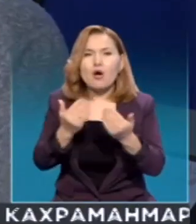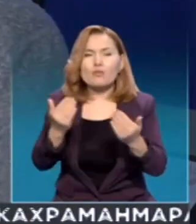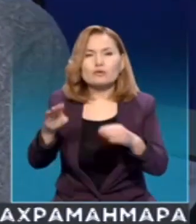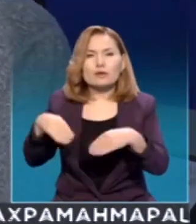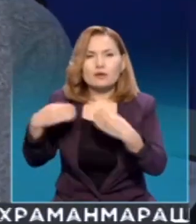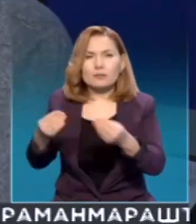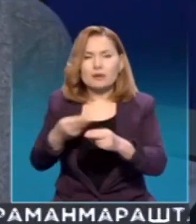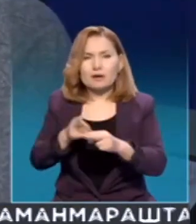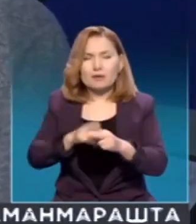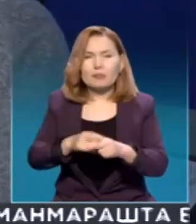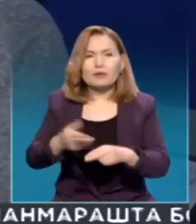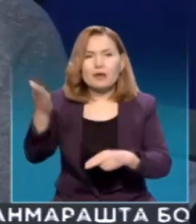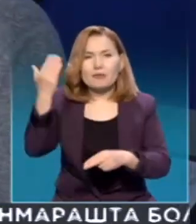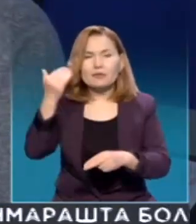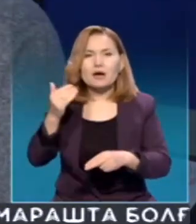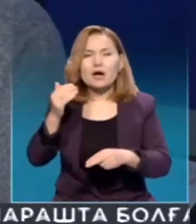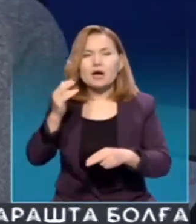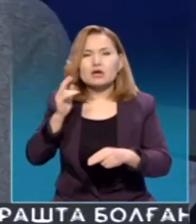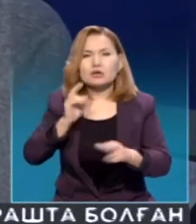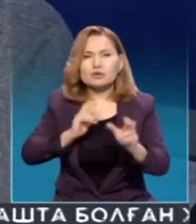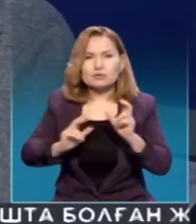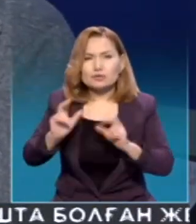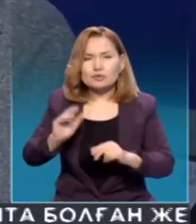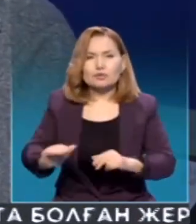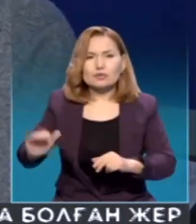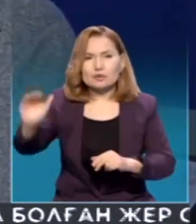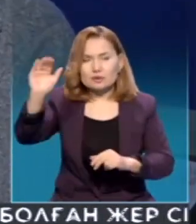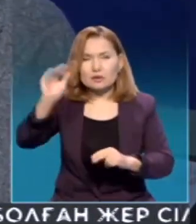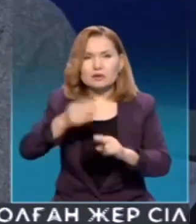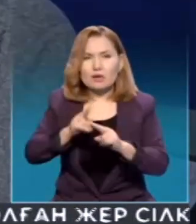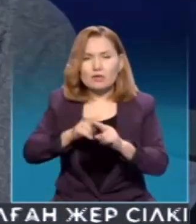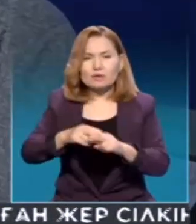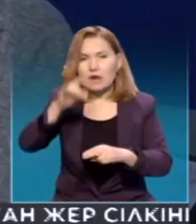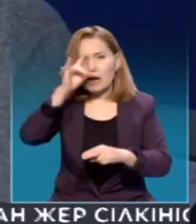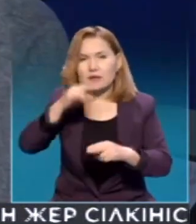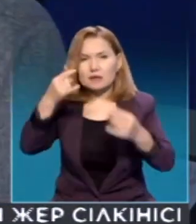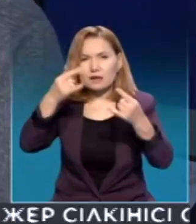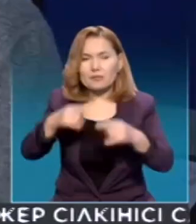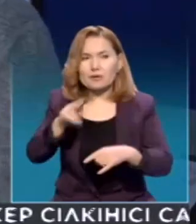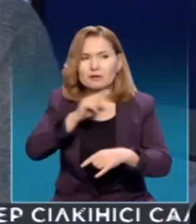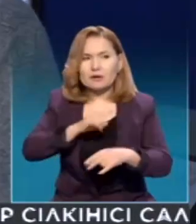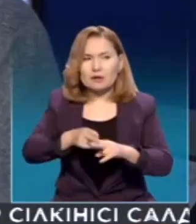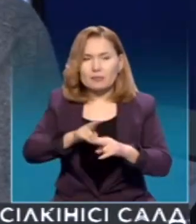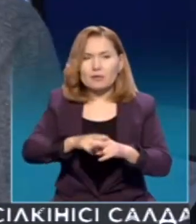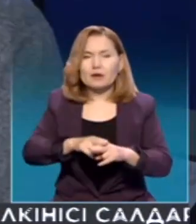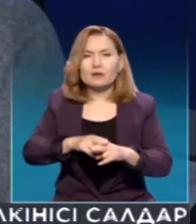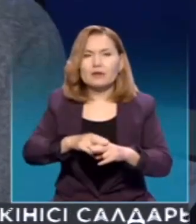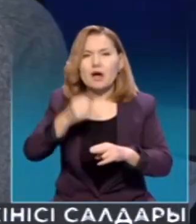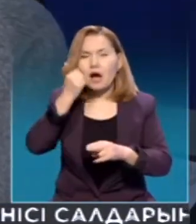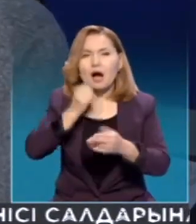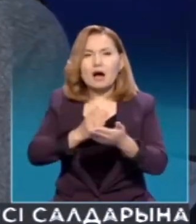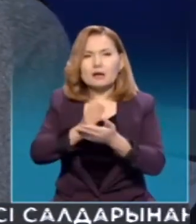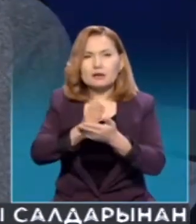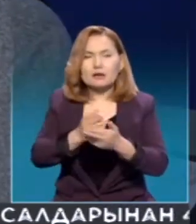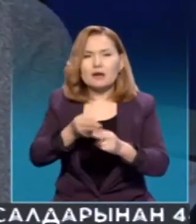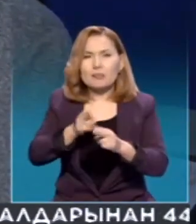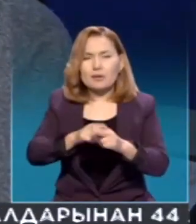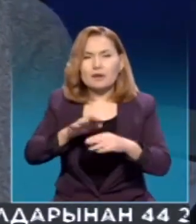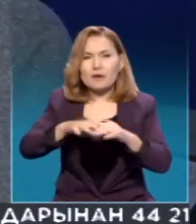телевизиясында өзі студент кезінен бастап істеді, сол кезден бері істеген қазақ телевизиясындағы ардагерлер жай бұрынғы